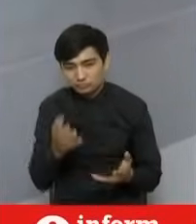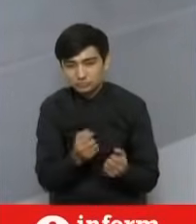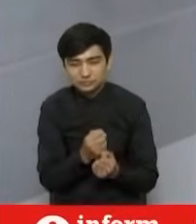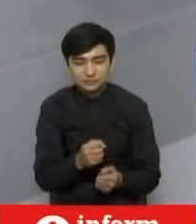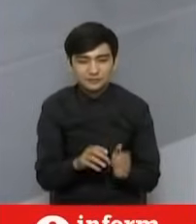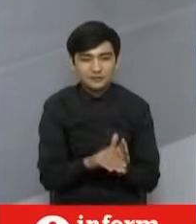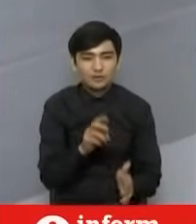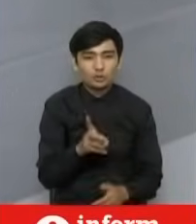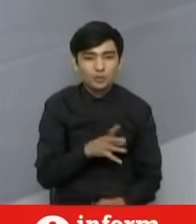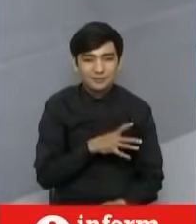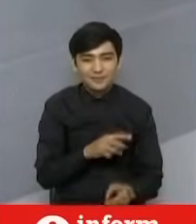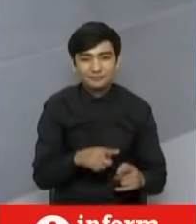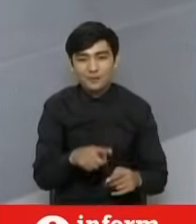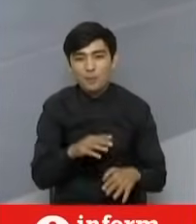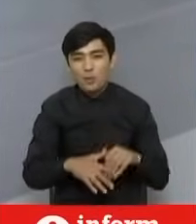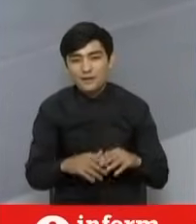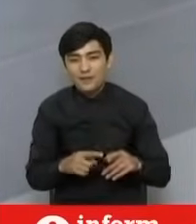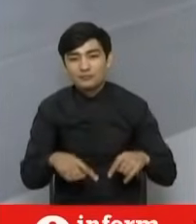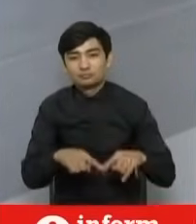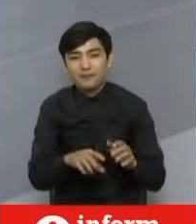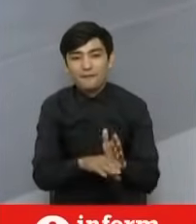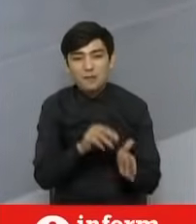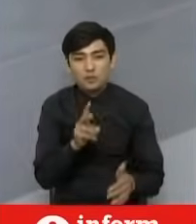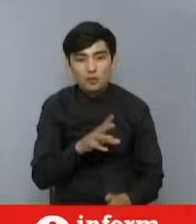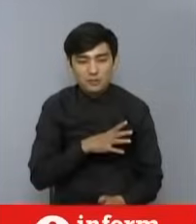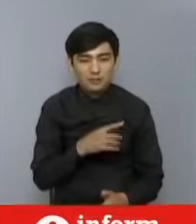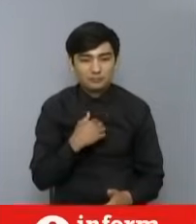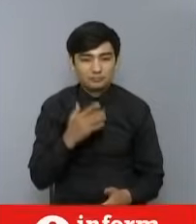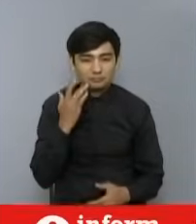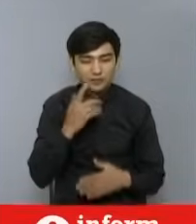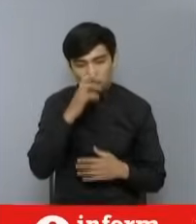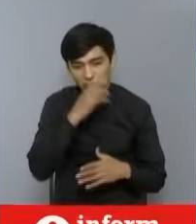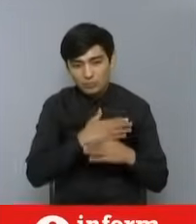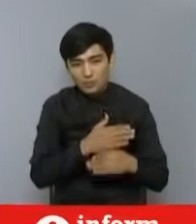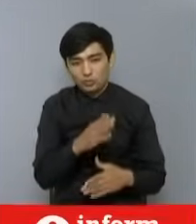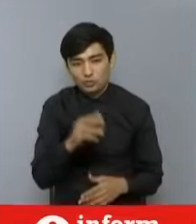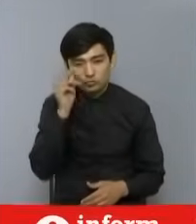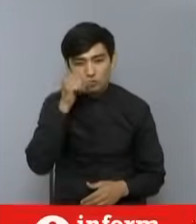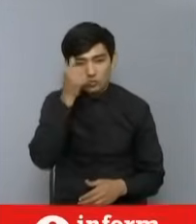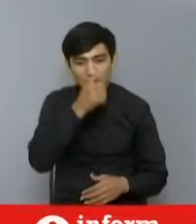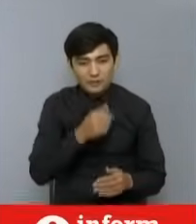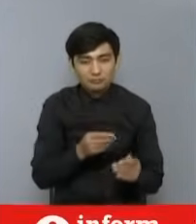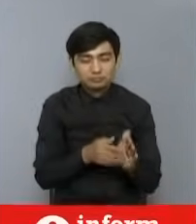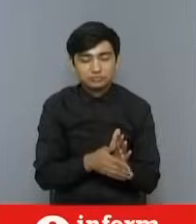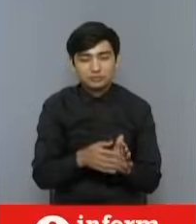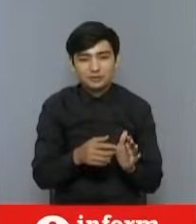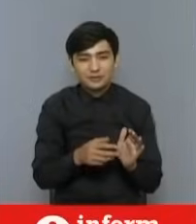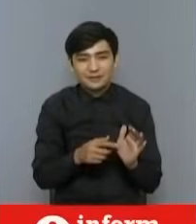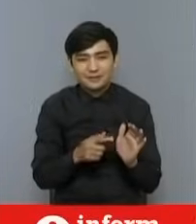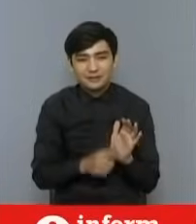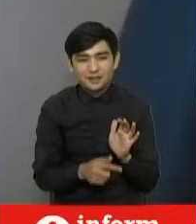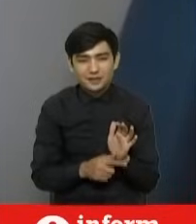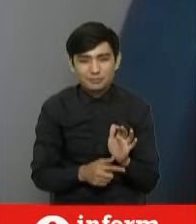оказать выбирающим именно эти профессии. Только по степени бакалавриат на предстоящий учебный год выделяется свыше 78 тысяч